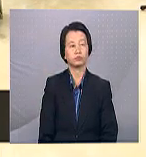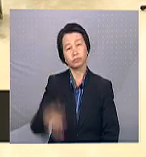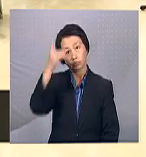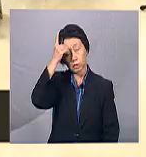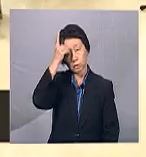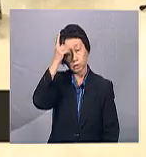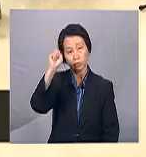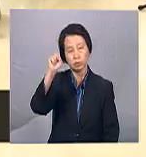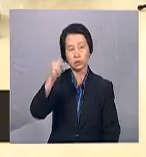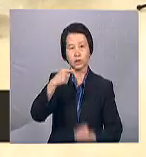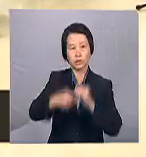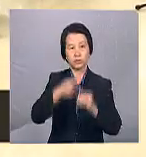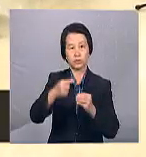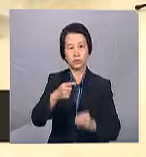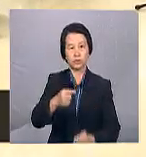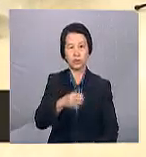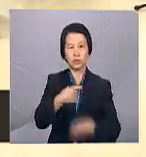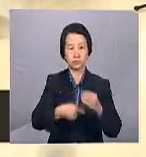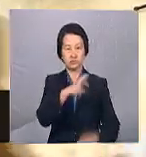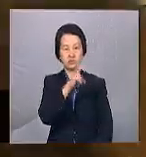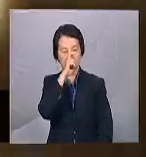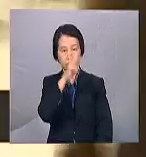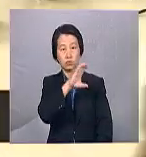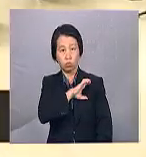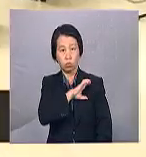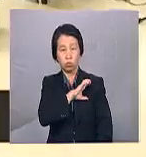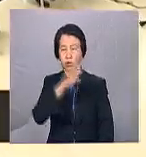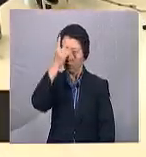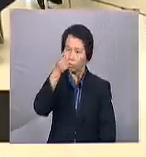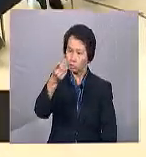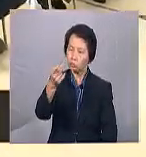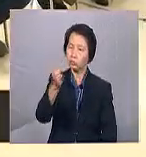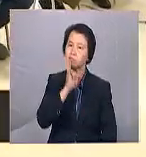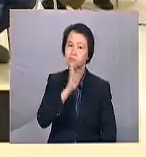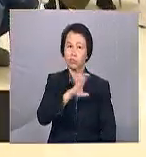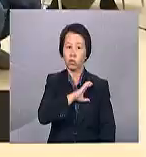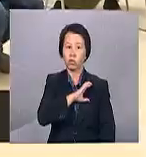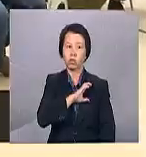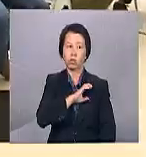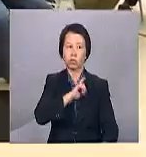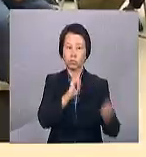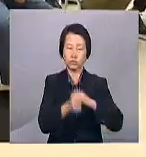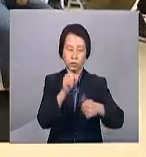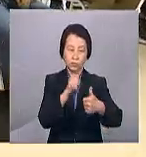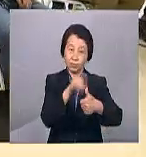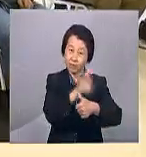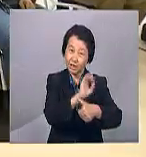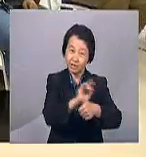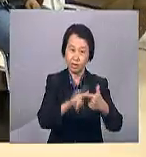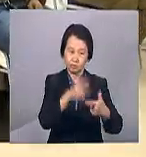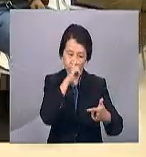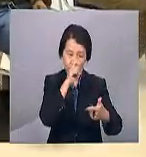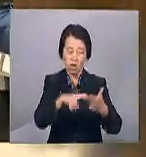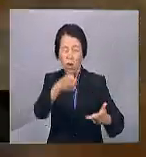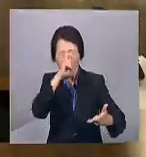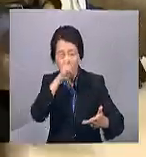tadi berkenaan dengan pengawasan polis kan. Datuk Sri ada kata yang polis sudah bertukar muat daripada menasihati kepada tegas